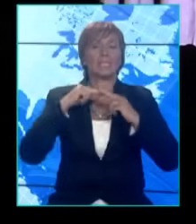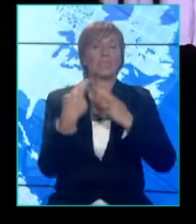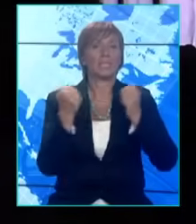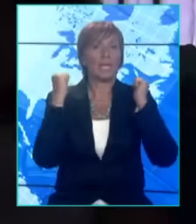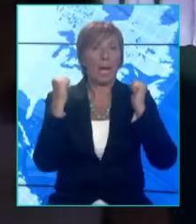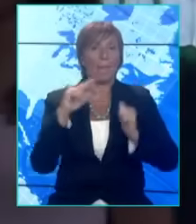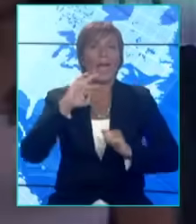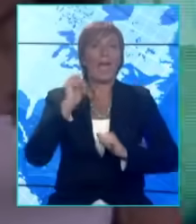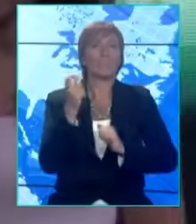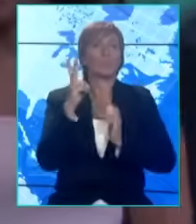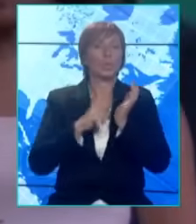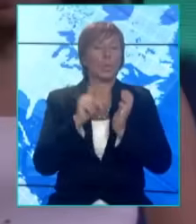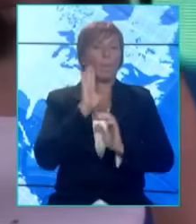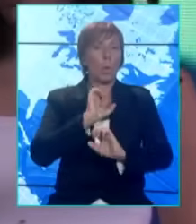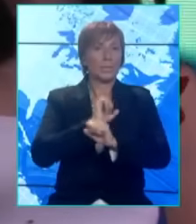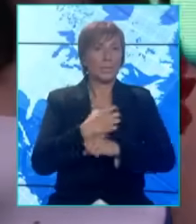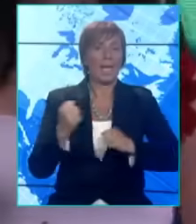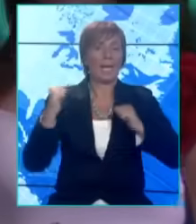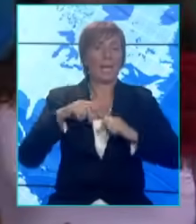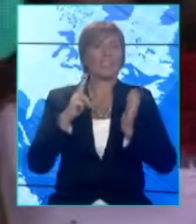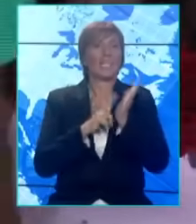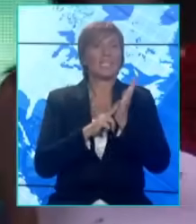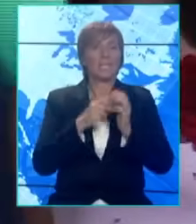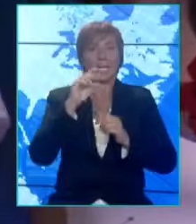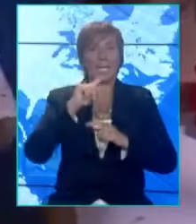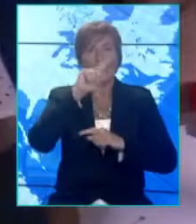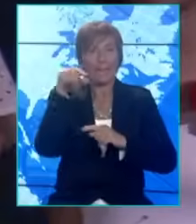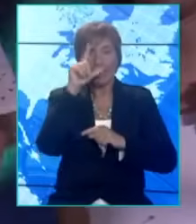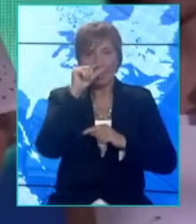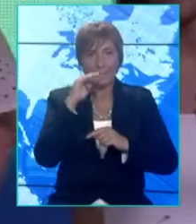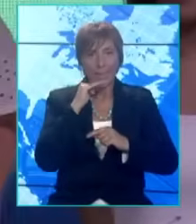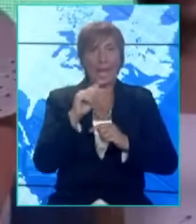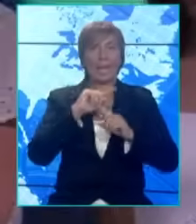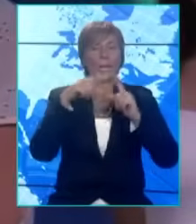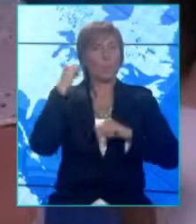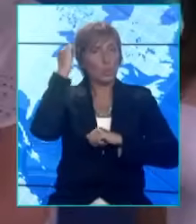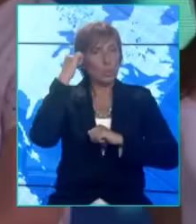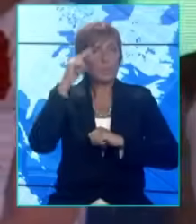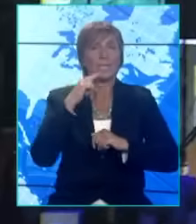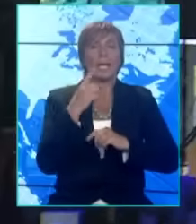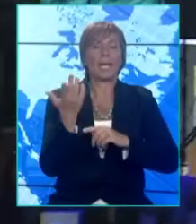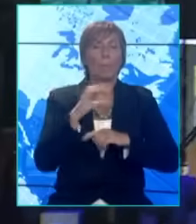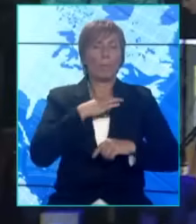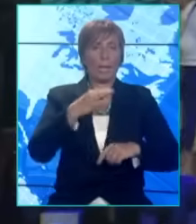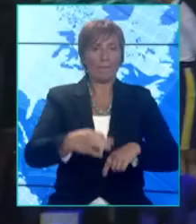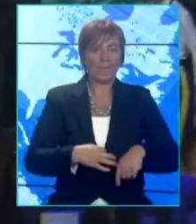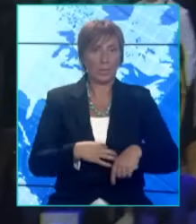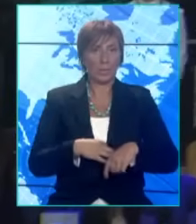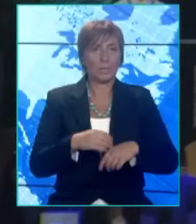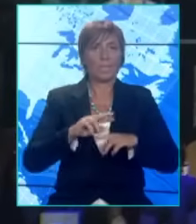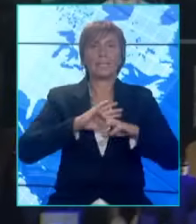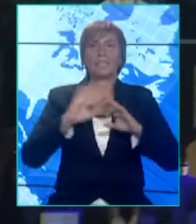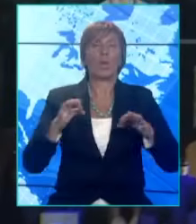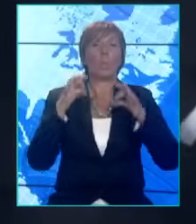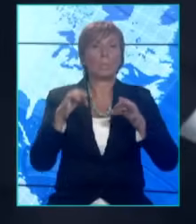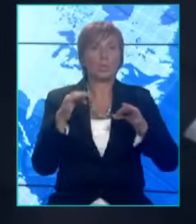banka, Europska unija u Bosni i Hercegovini, Kraljevina Nizozemska, Republika Italija, Republika Turska te Republika Francuska.